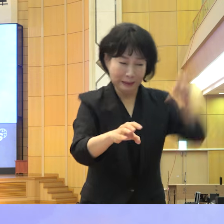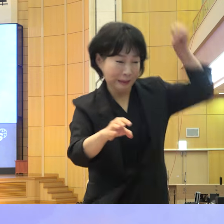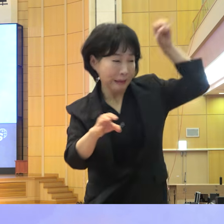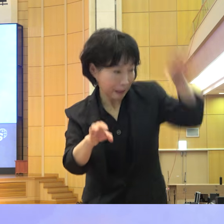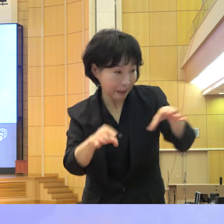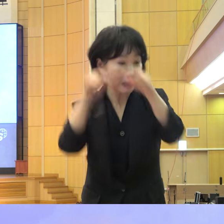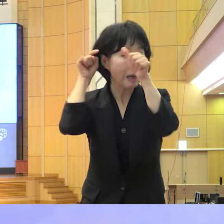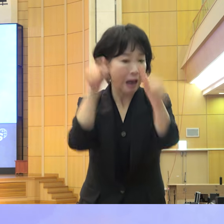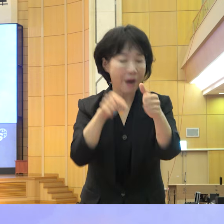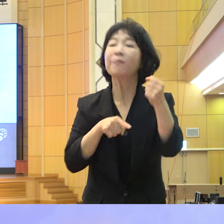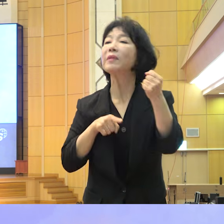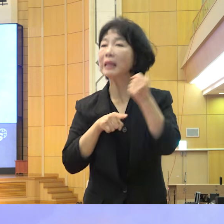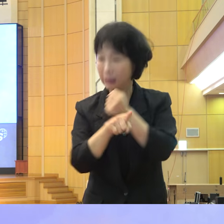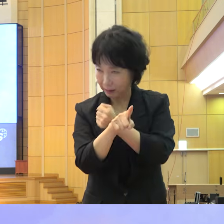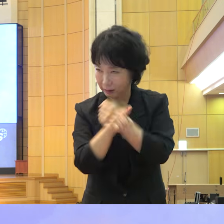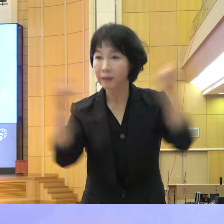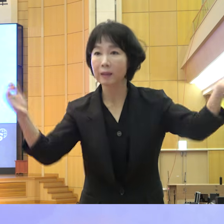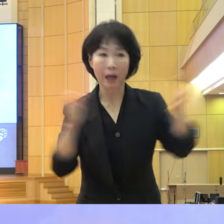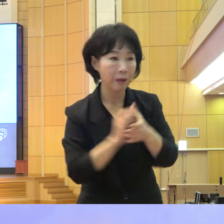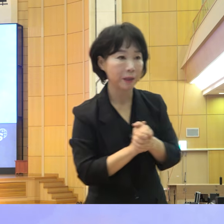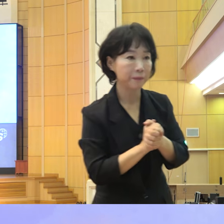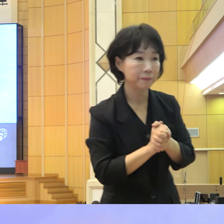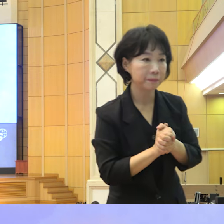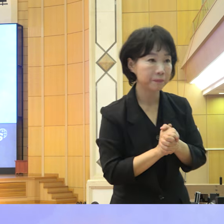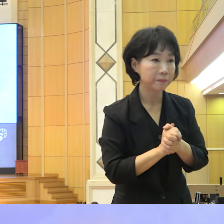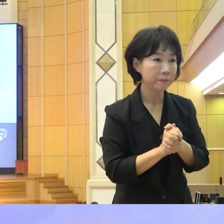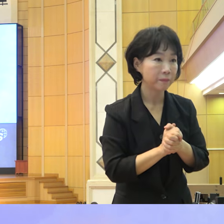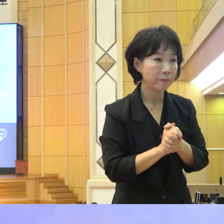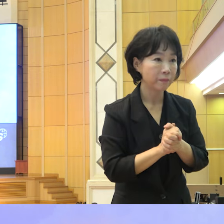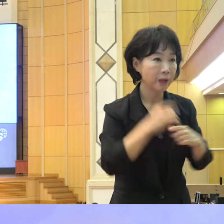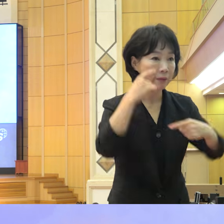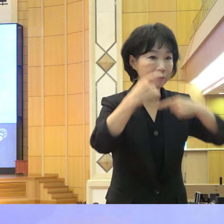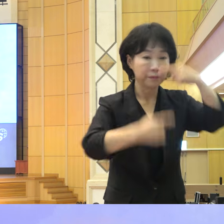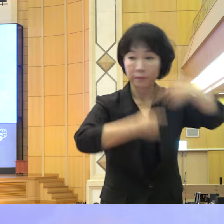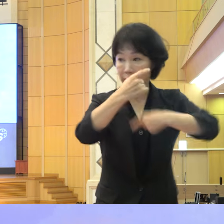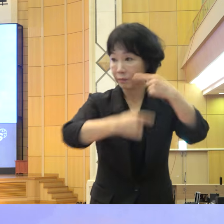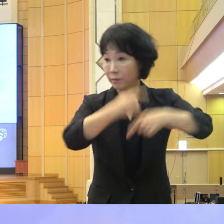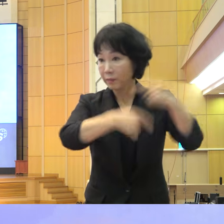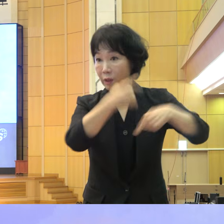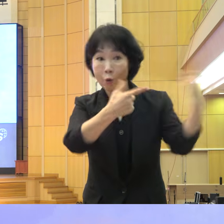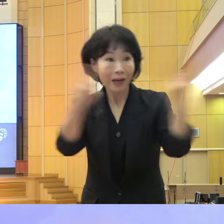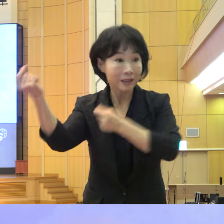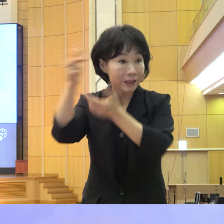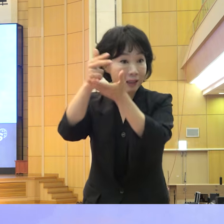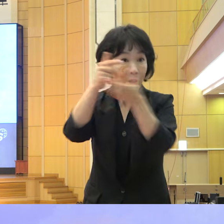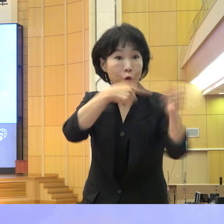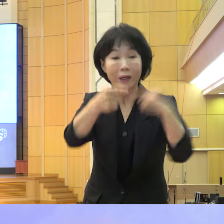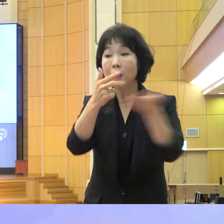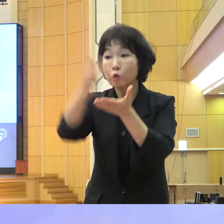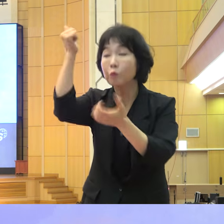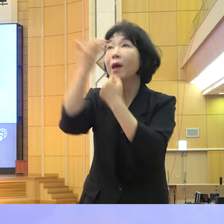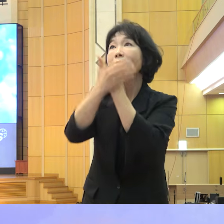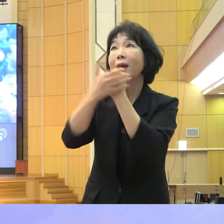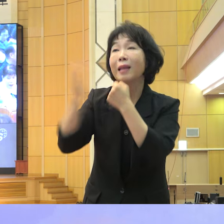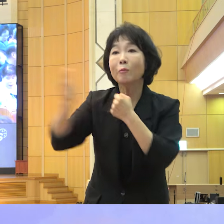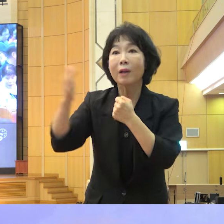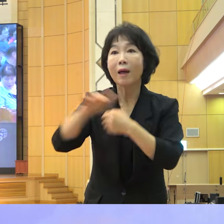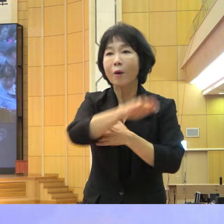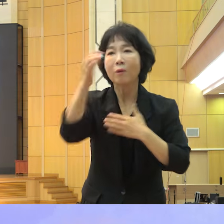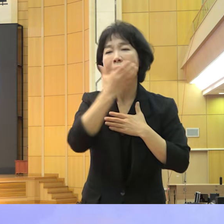치라는 뜻. 네, 옆에 분들에게 인사하겠습니다. 주님의 은혜로 우리는 복 있는 사람입니다.